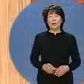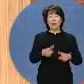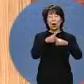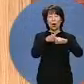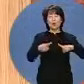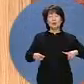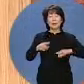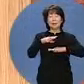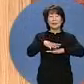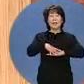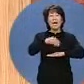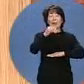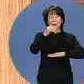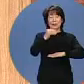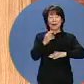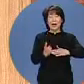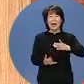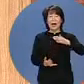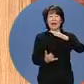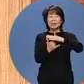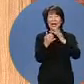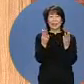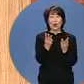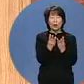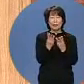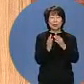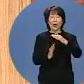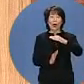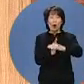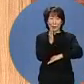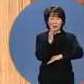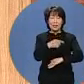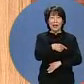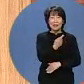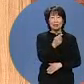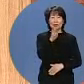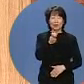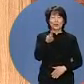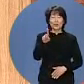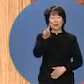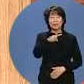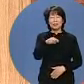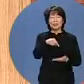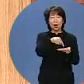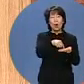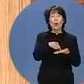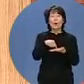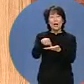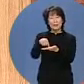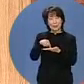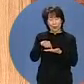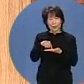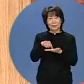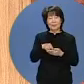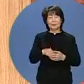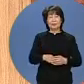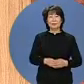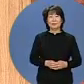このクリスマスキャンプには定員を大幅に上回る121人の応募があったそうです